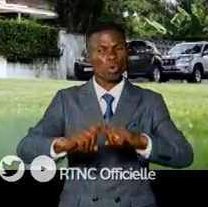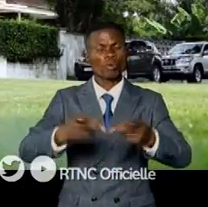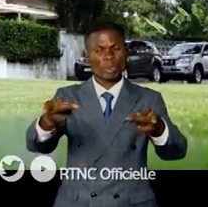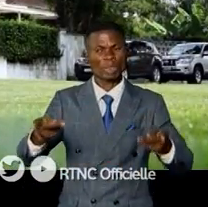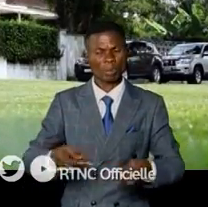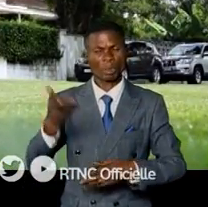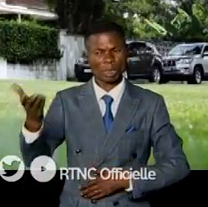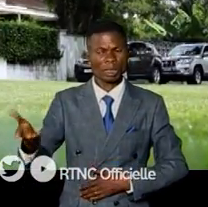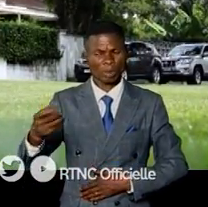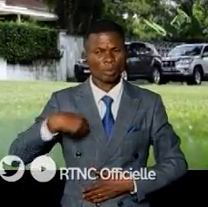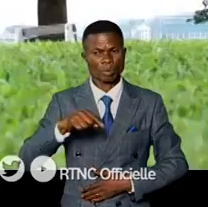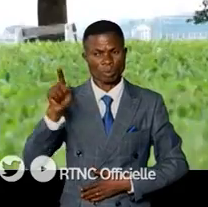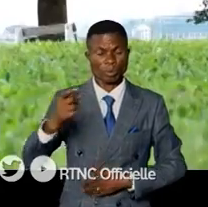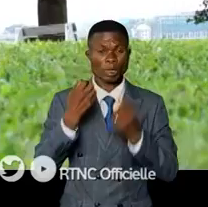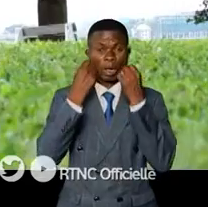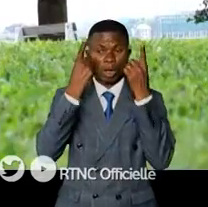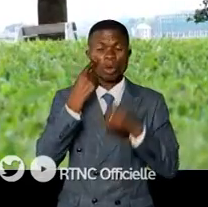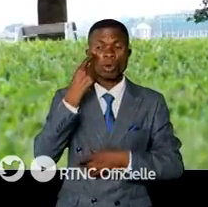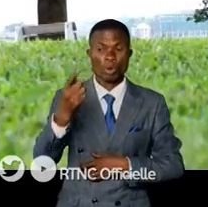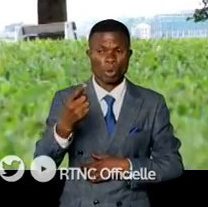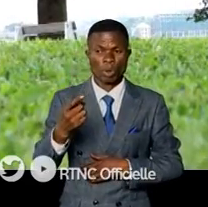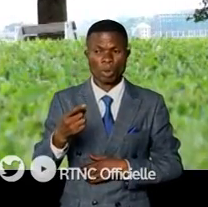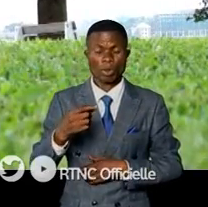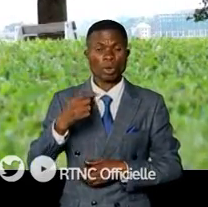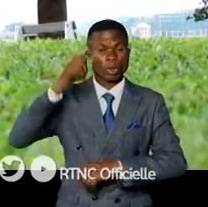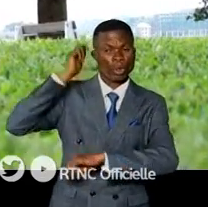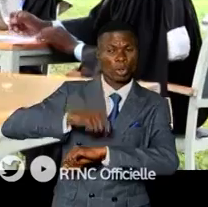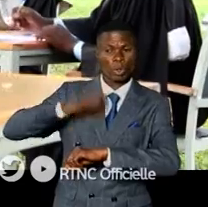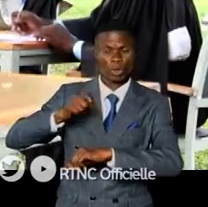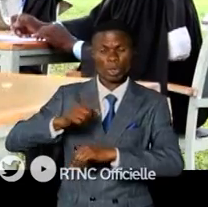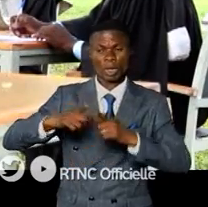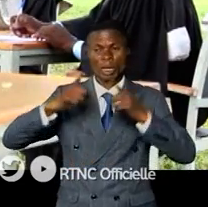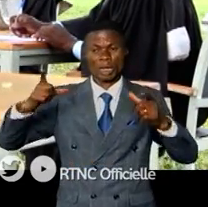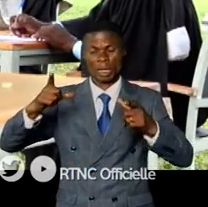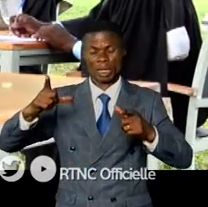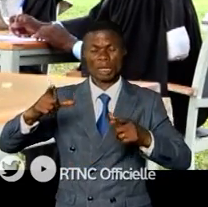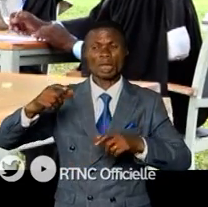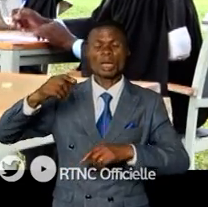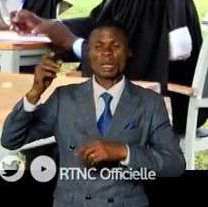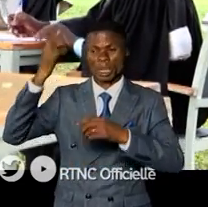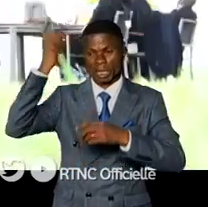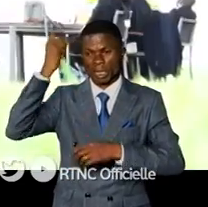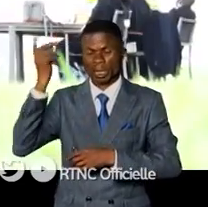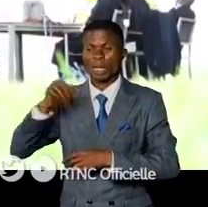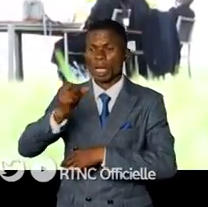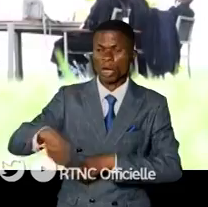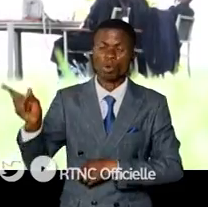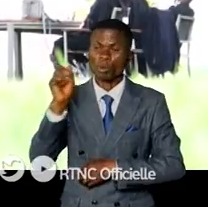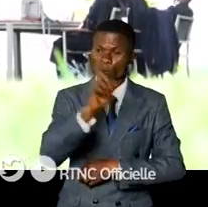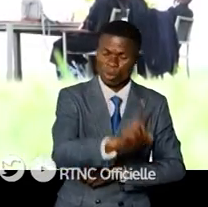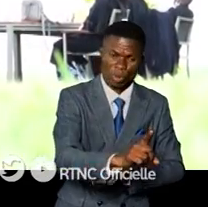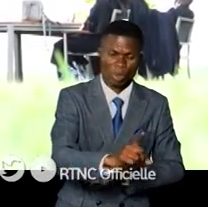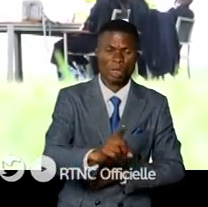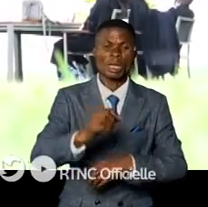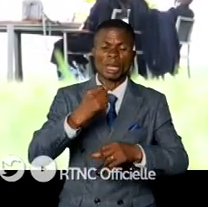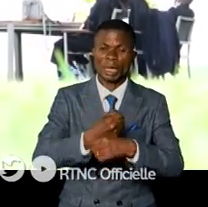ces sites. Nous sommes surpris de voir une descente du tribunal de grande instance de Kinshasa Gombe sur ces sites. Objectif, établir